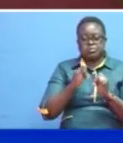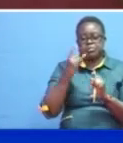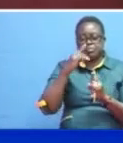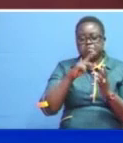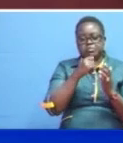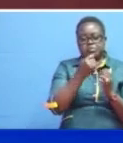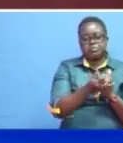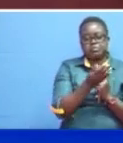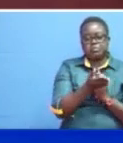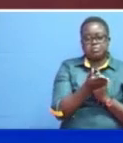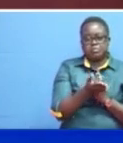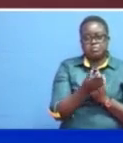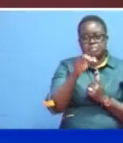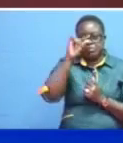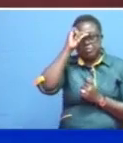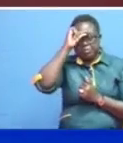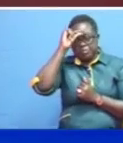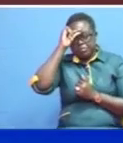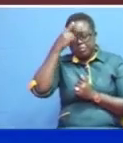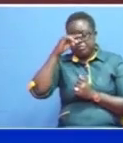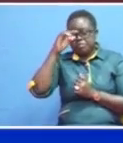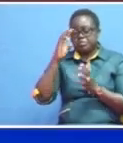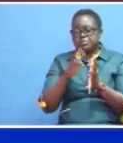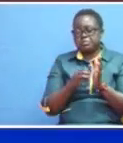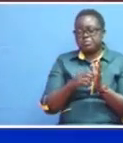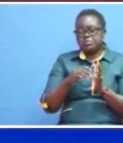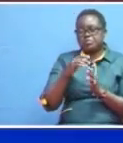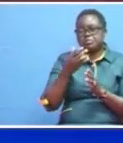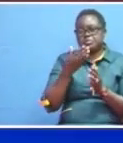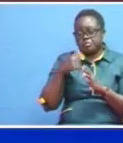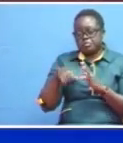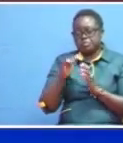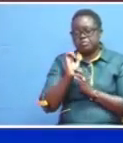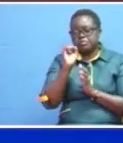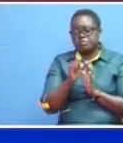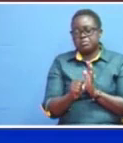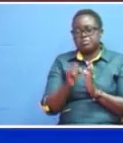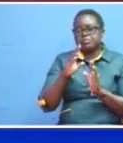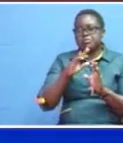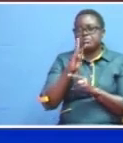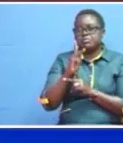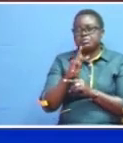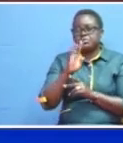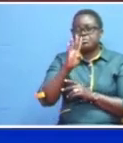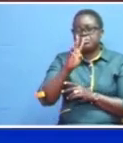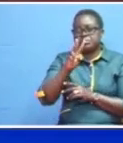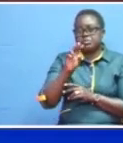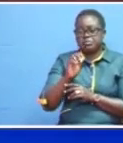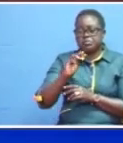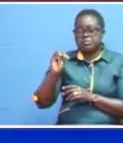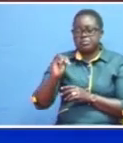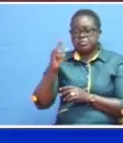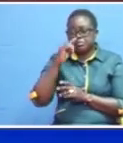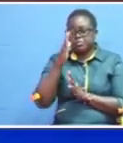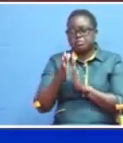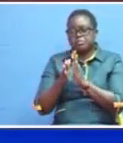kitino. Government ya governor Wavinya Unguo Tongoi wake niweke ye milioni miongweli sia mpango